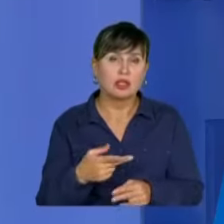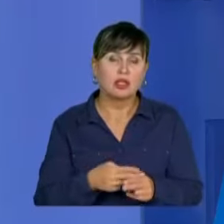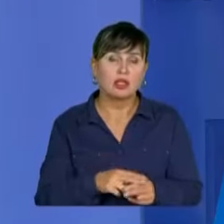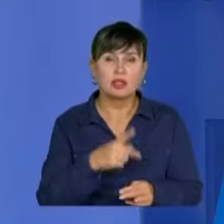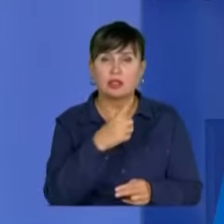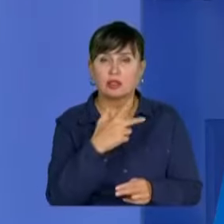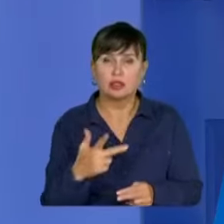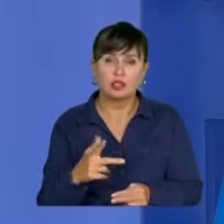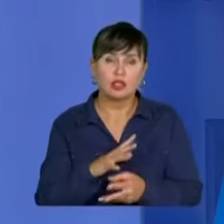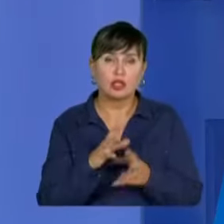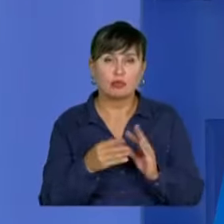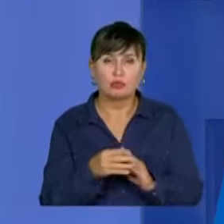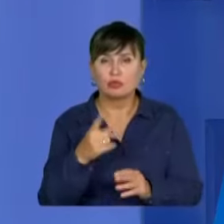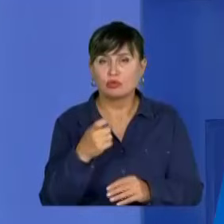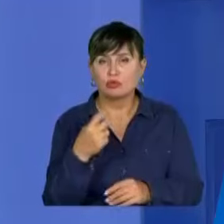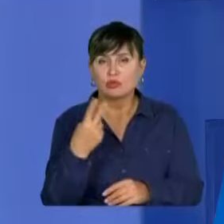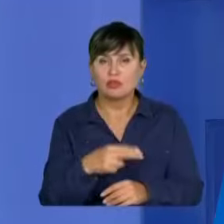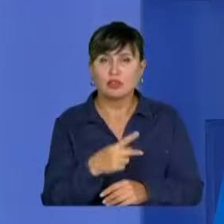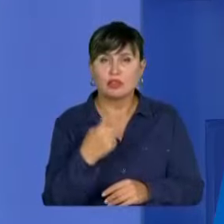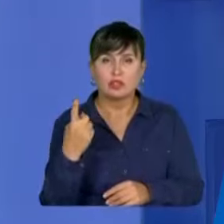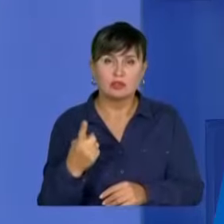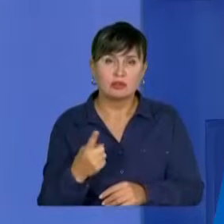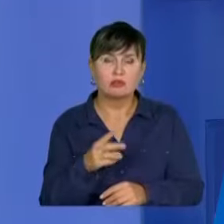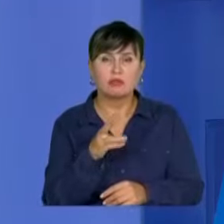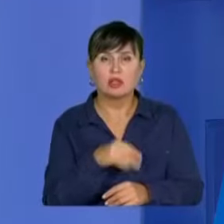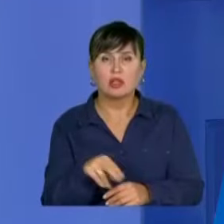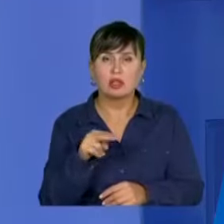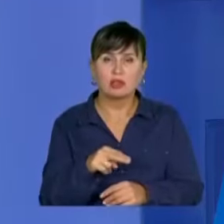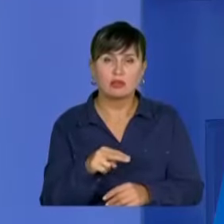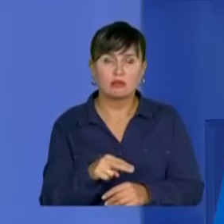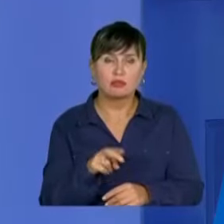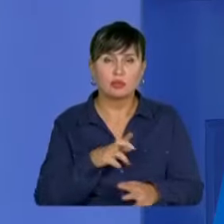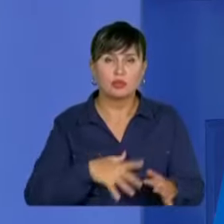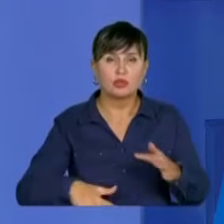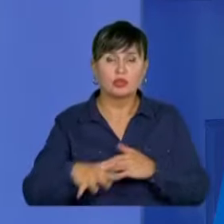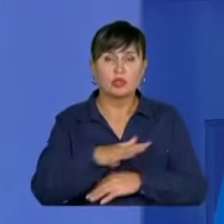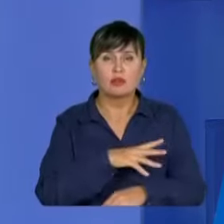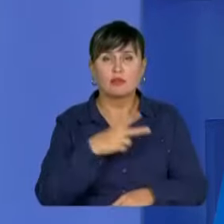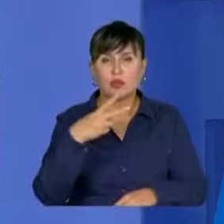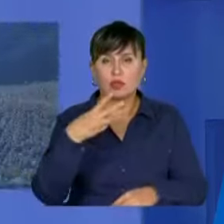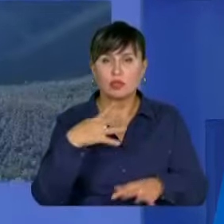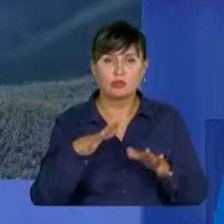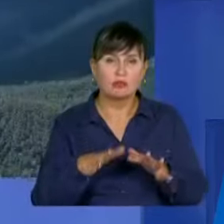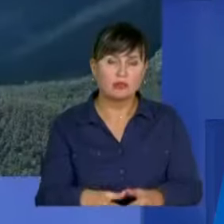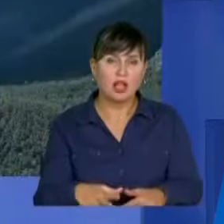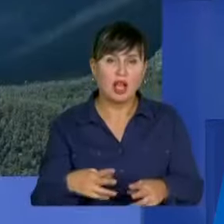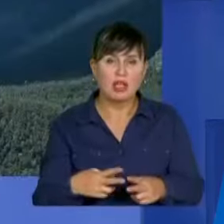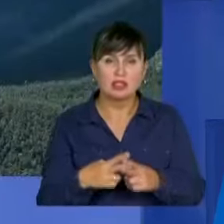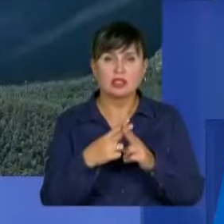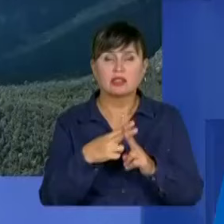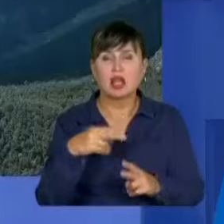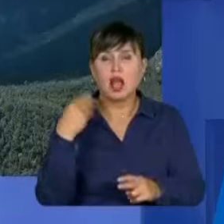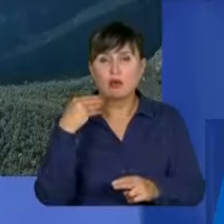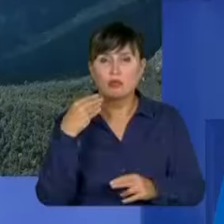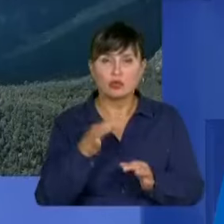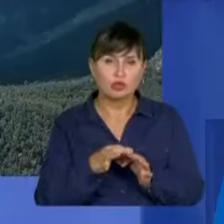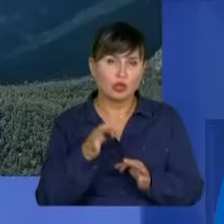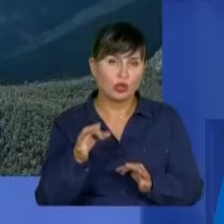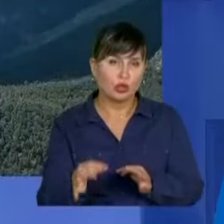общего объема в 121 с лишним миллиард тенге по стране. Второе и третье место у Астаны и Акмолинской